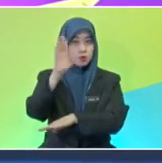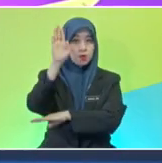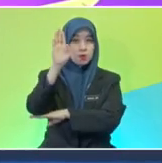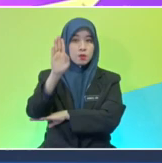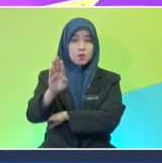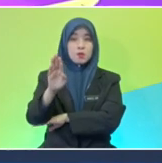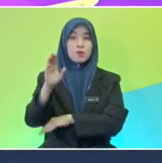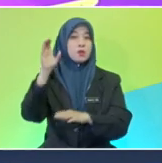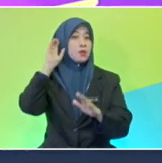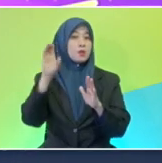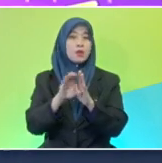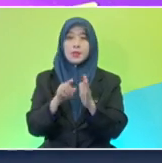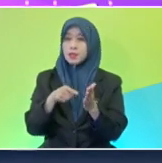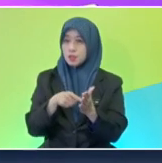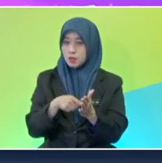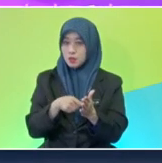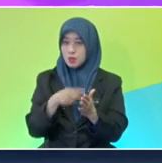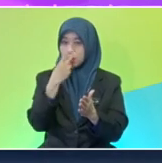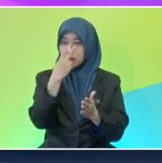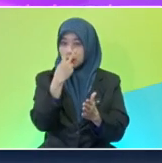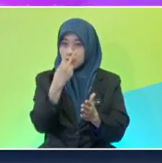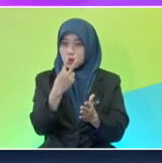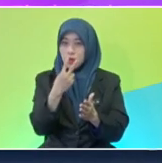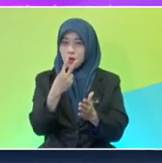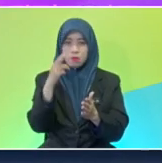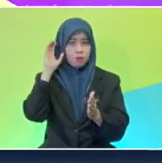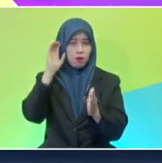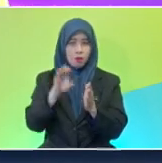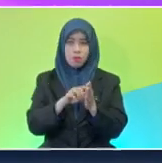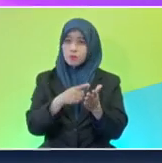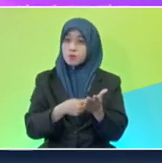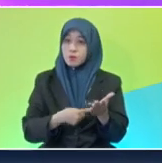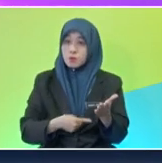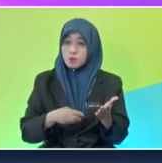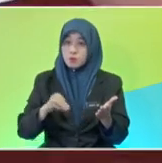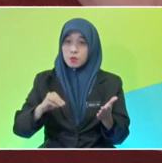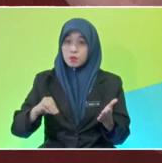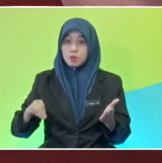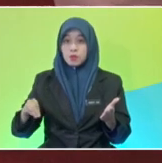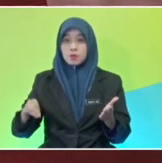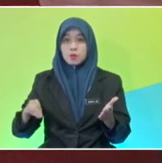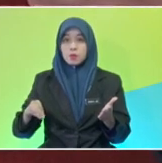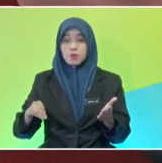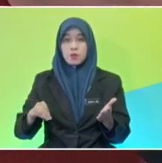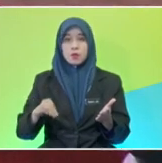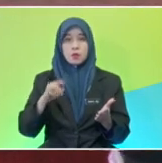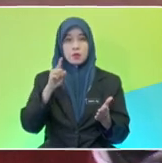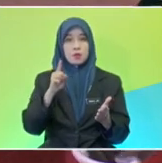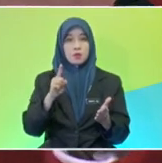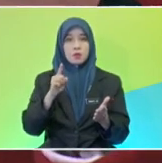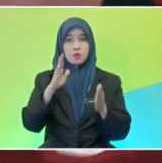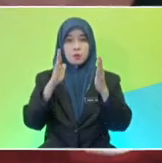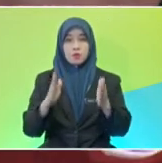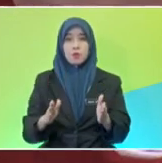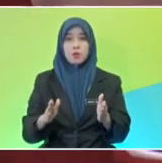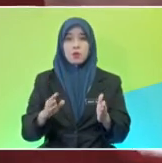Gambar ini. Cuba tengok. Gambar apa ni murid-murid kat rumah? Seorang budak lelaki tengah